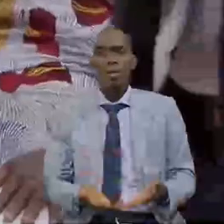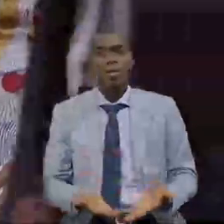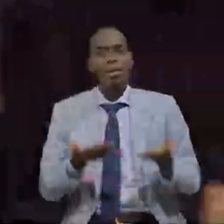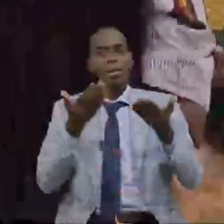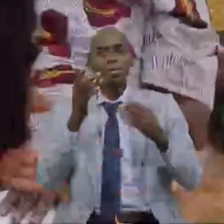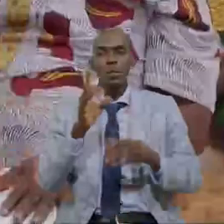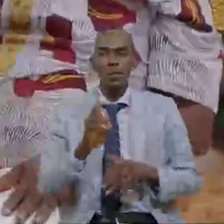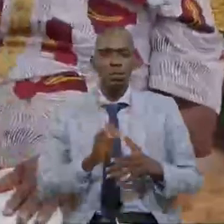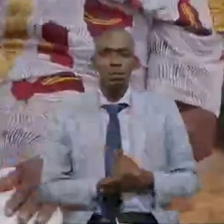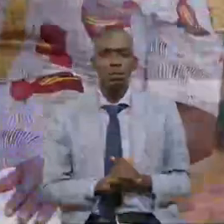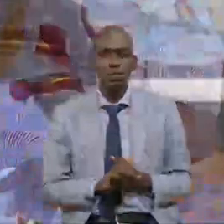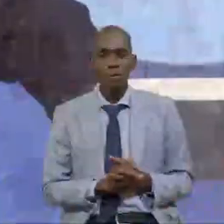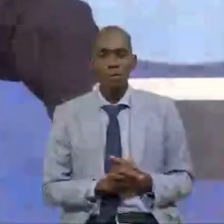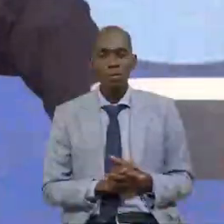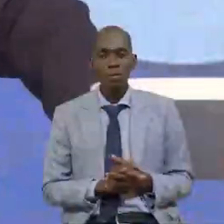élevé.